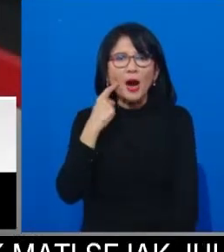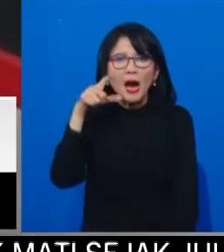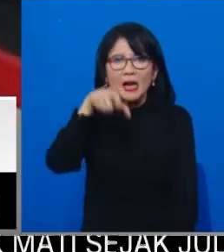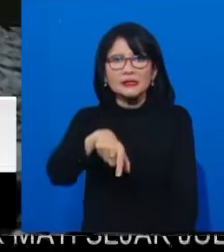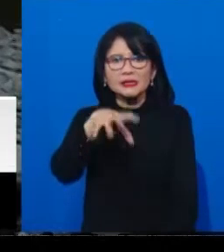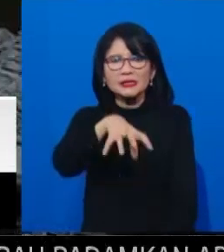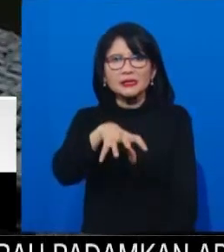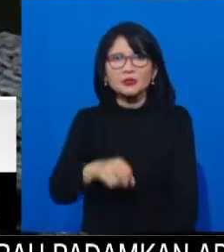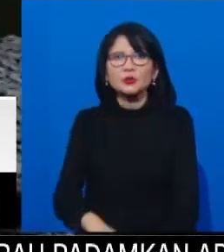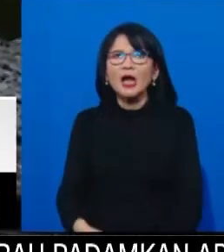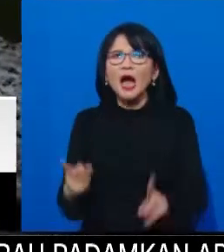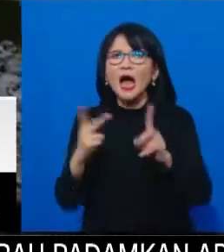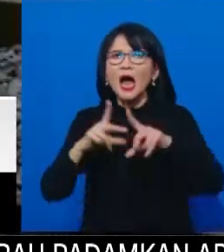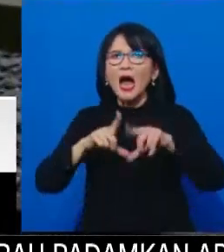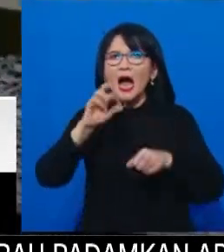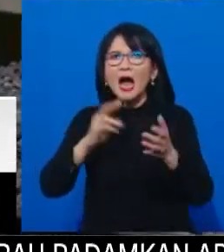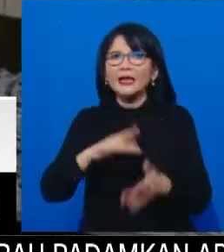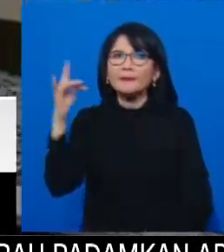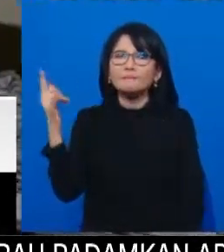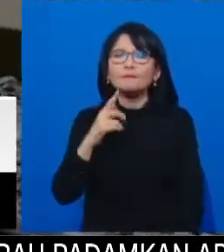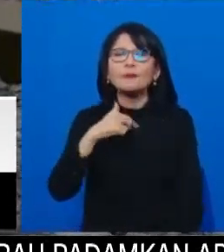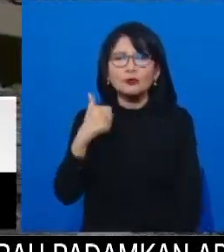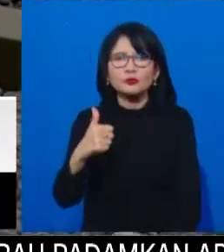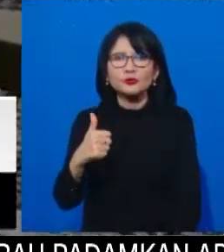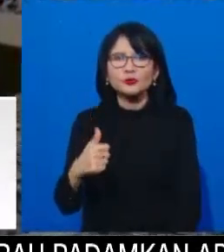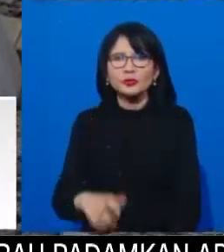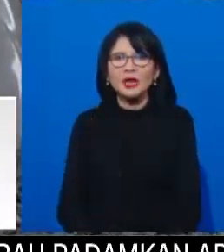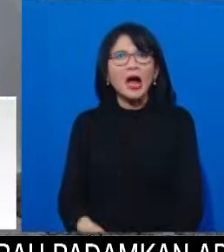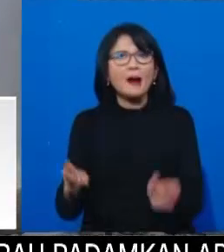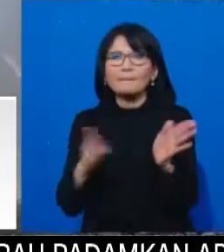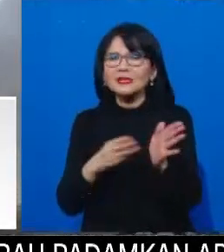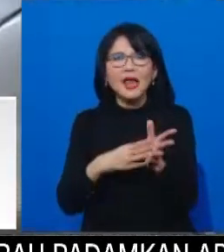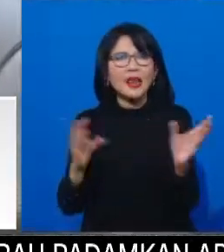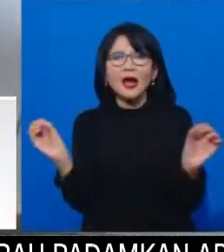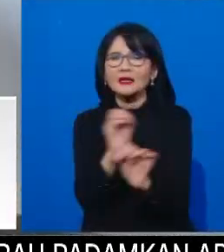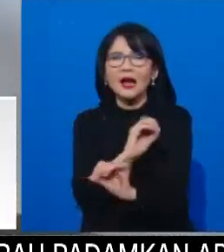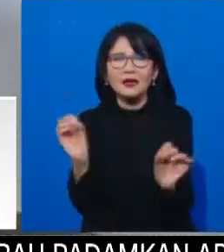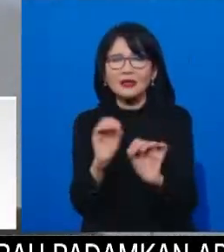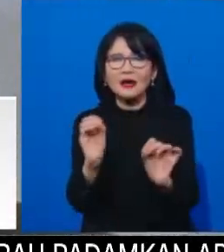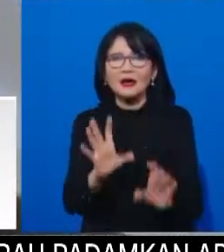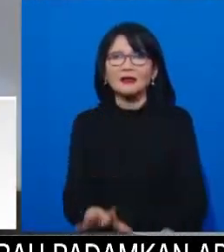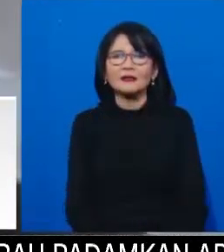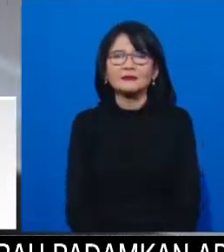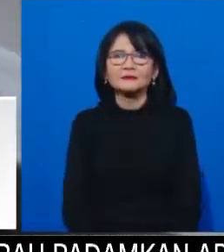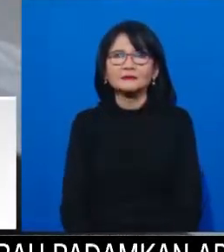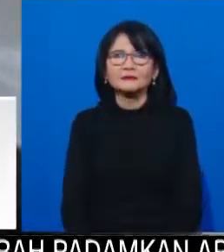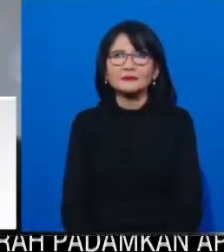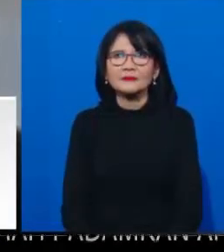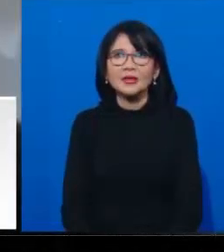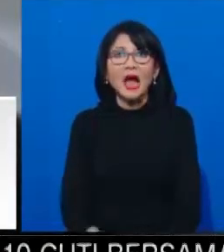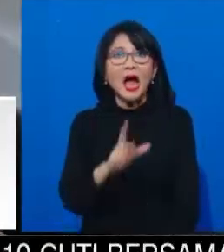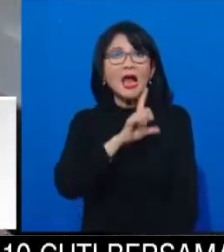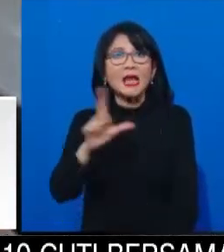kereta cepat Halim berlangsung aman. Tidak ada gangguan serta kerusakan di area dalam maupun luar stasiun. Dengan